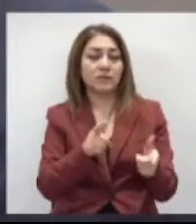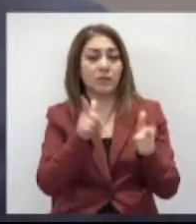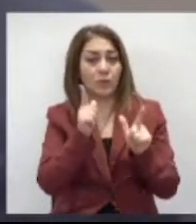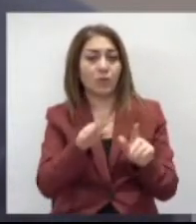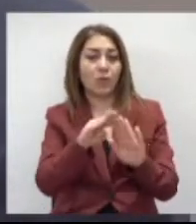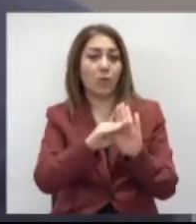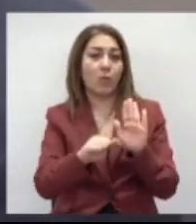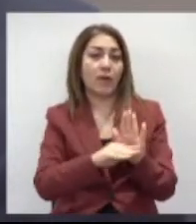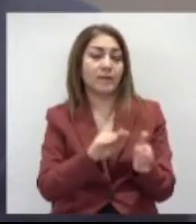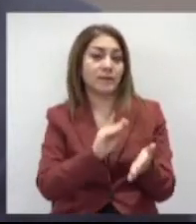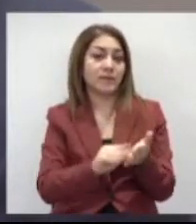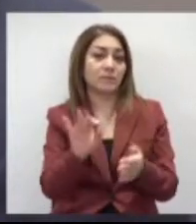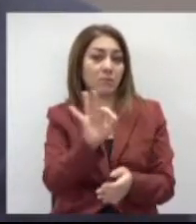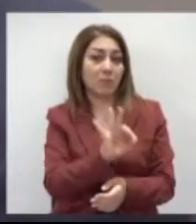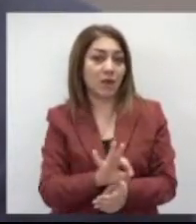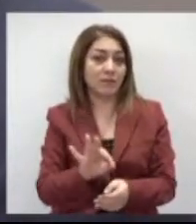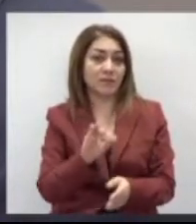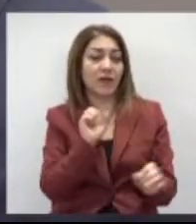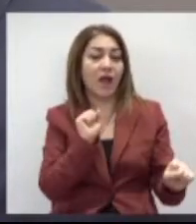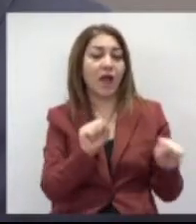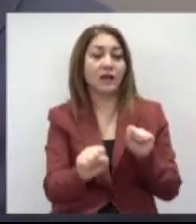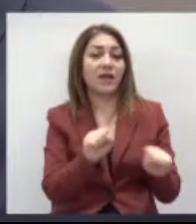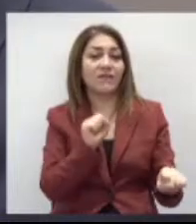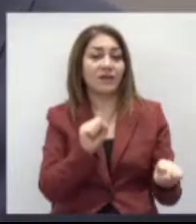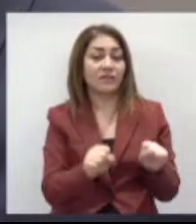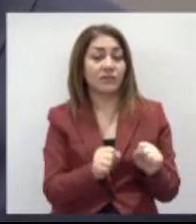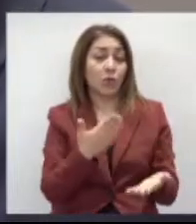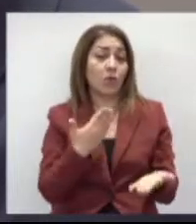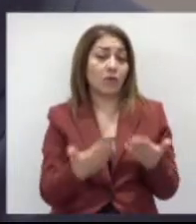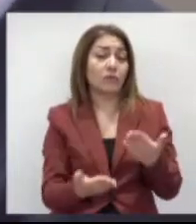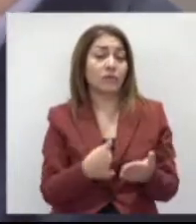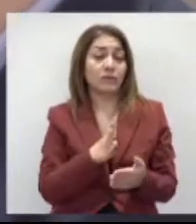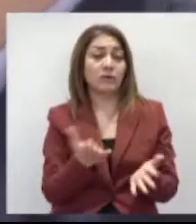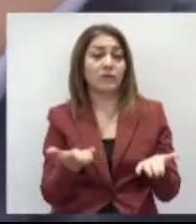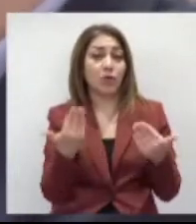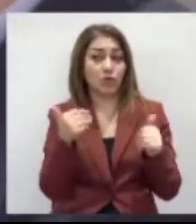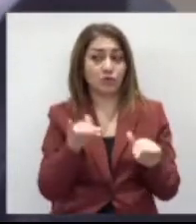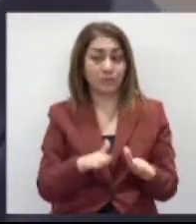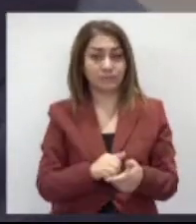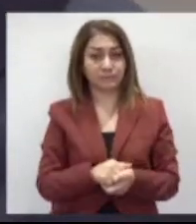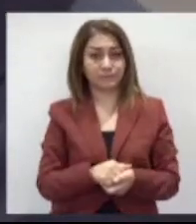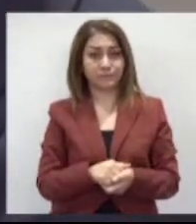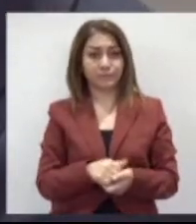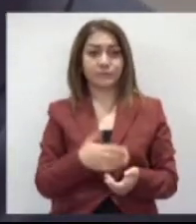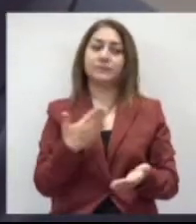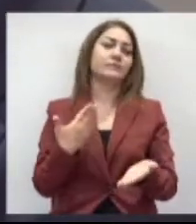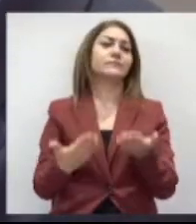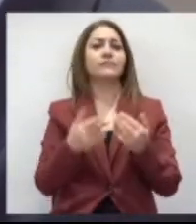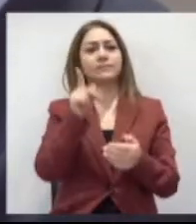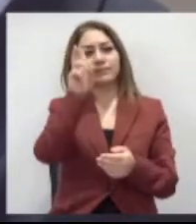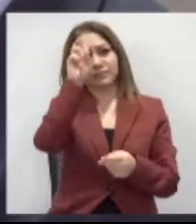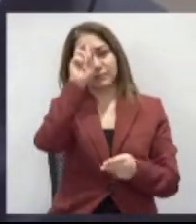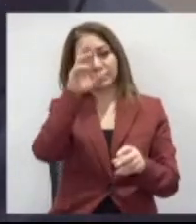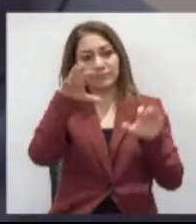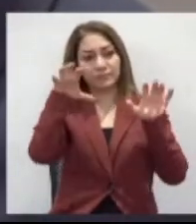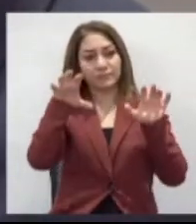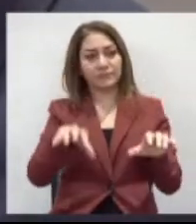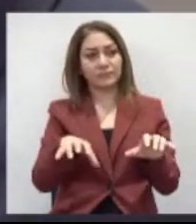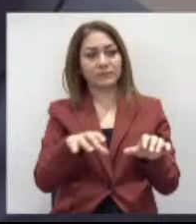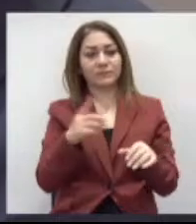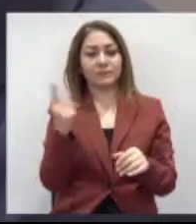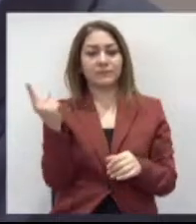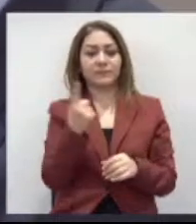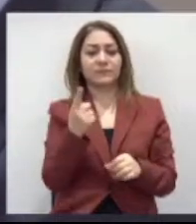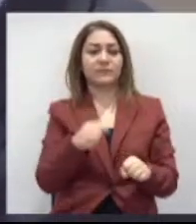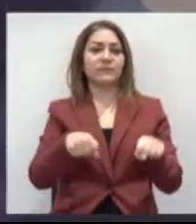կապակցված է, որովհետև կարողա մենք օրինակ որոշում ենք, որ ենթադրենք, հա, հանրապետության նախագահը պետք է